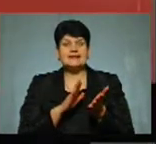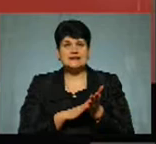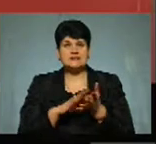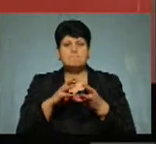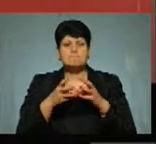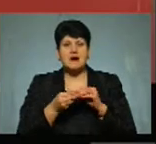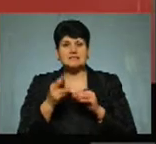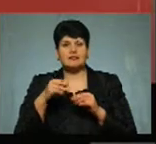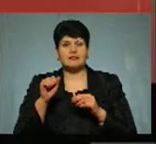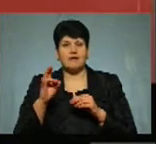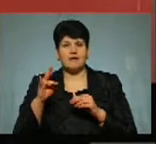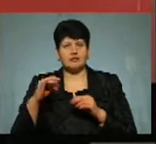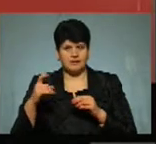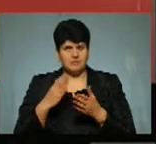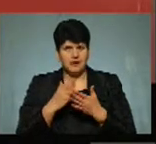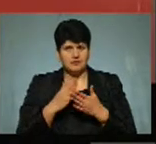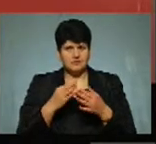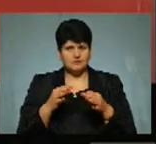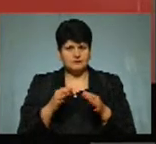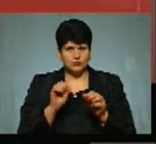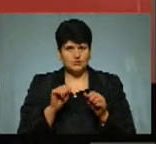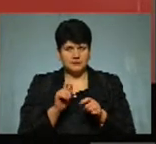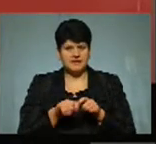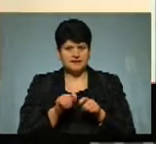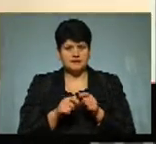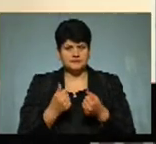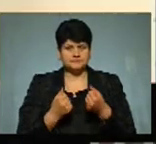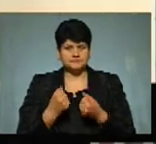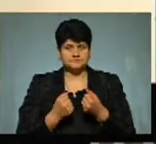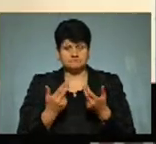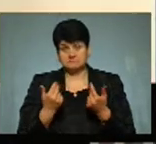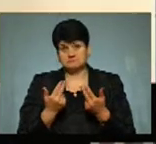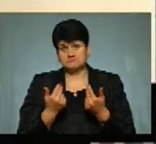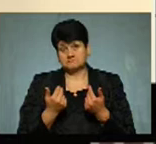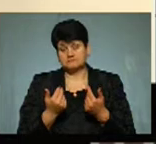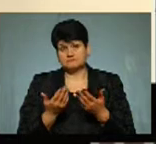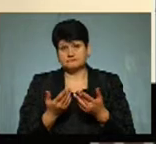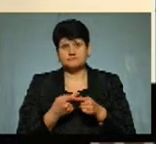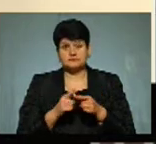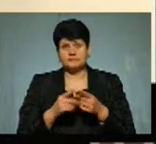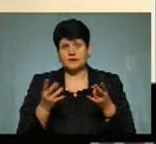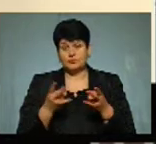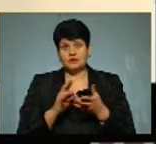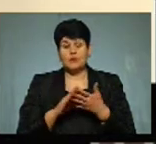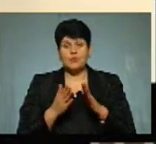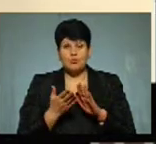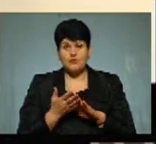Чи маєте ви такий доступ, аби можливість перевірити автомобіль? Так, звичайно, це необхідна умова є для того,